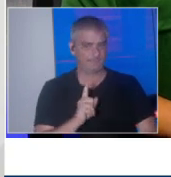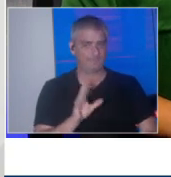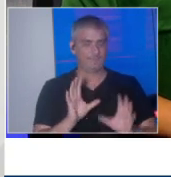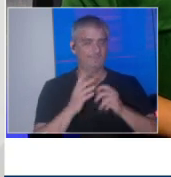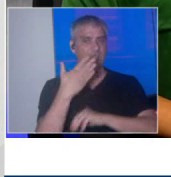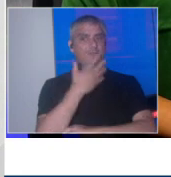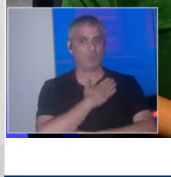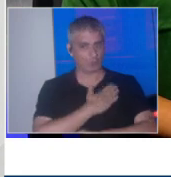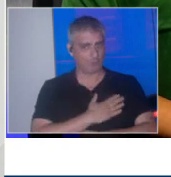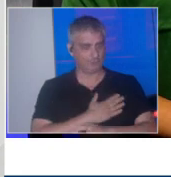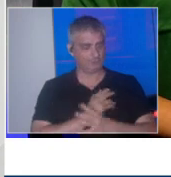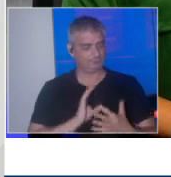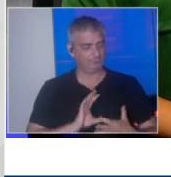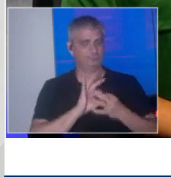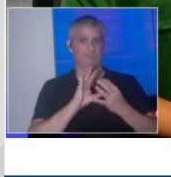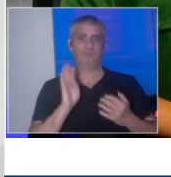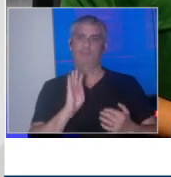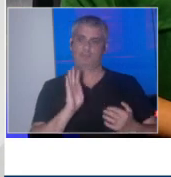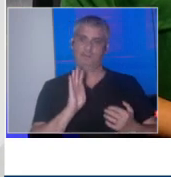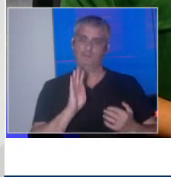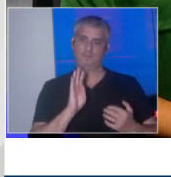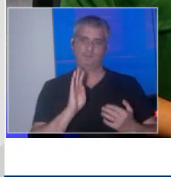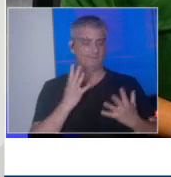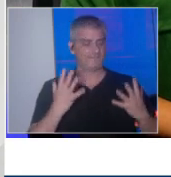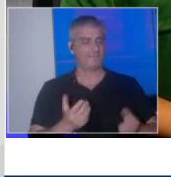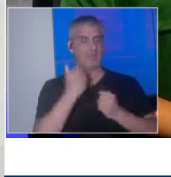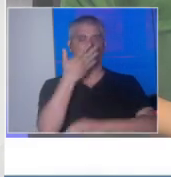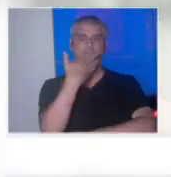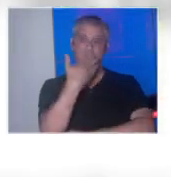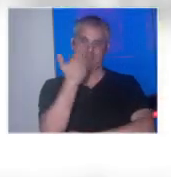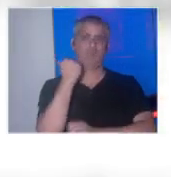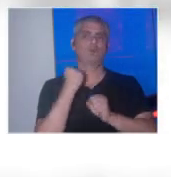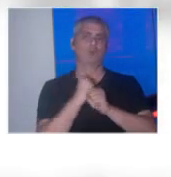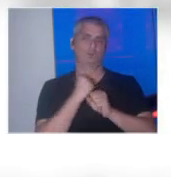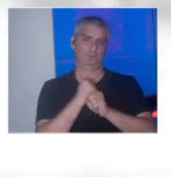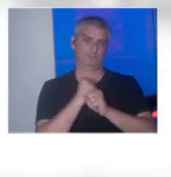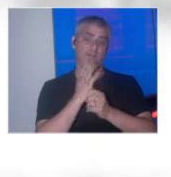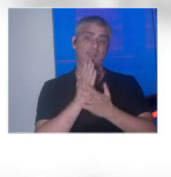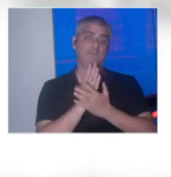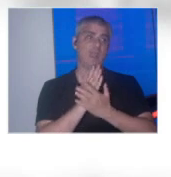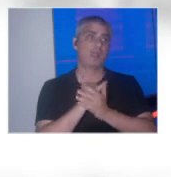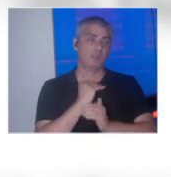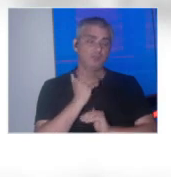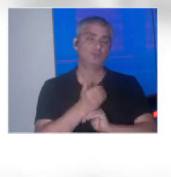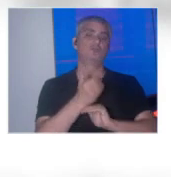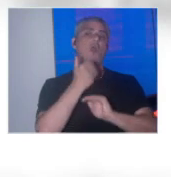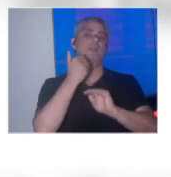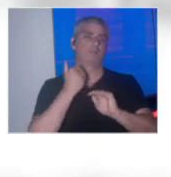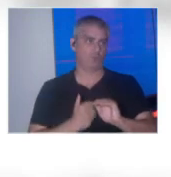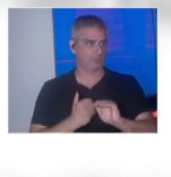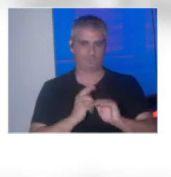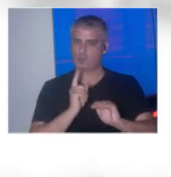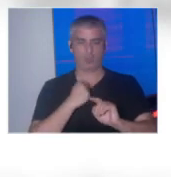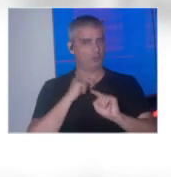במחנה הממלכתי היו רוצים לחבור לנתניהו, או להציל את המדינה, היו עושים את זה כבר בשלב הרבה הרבה יותר מוקדם. לא